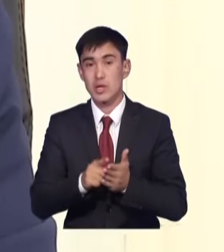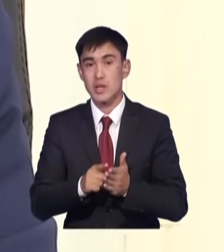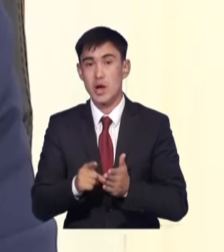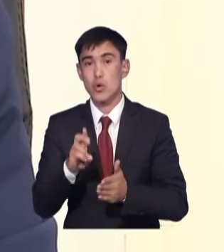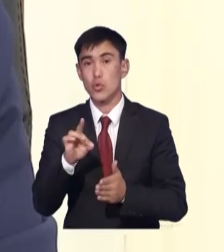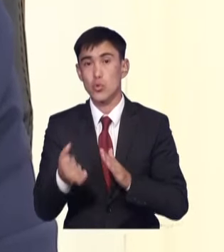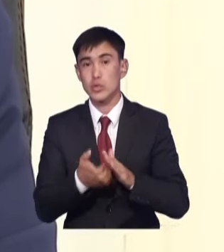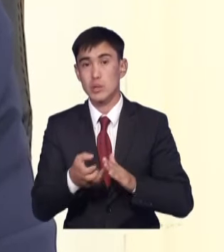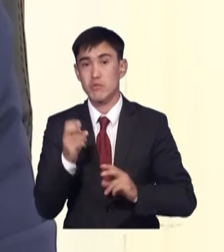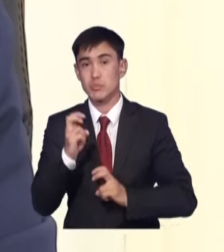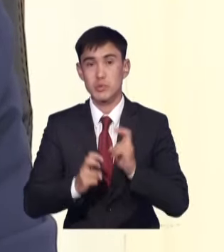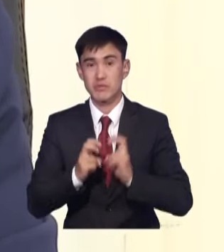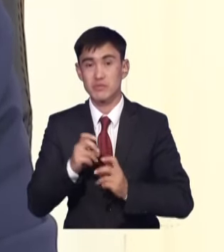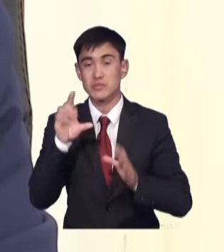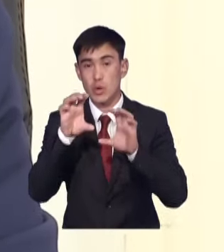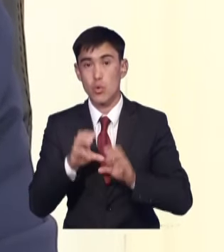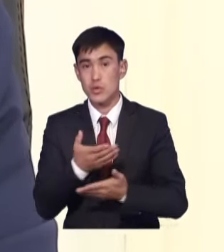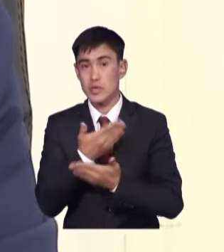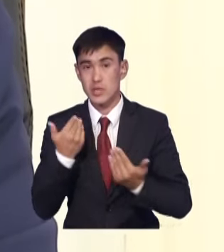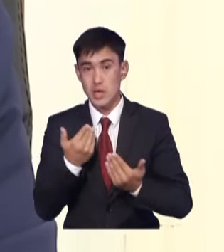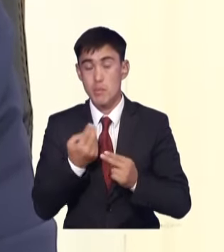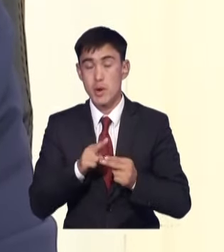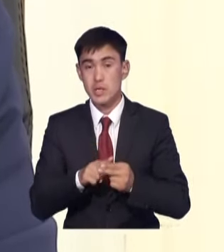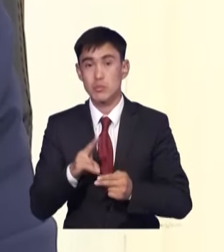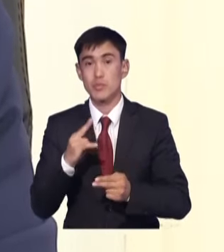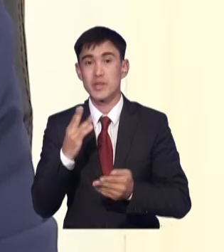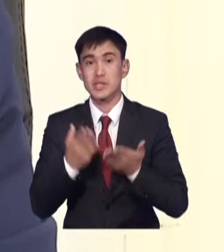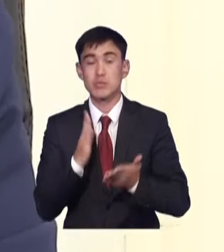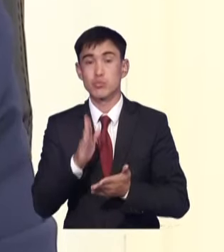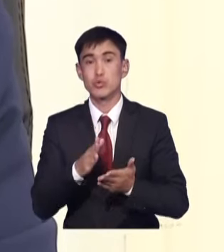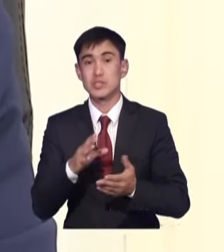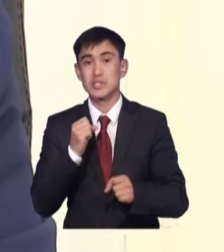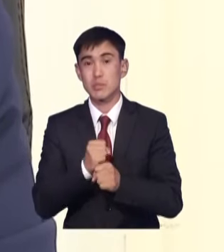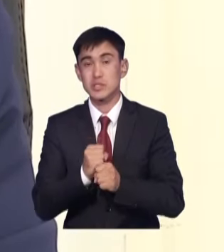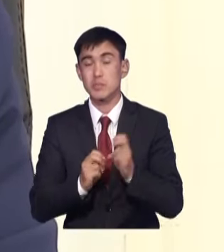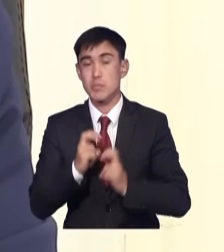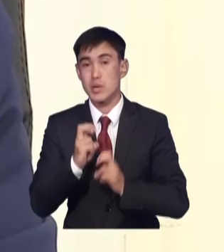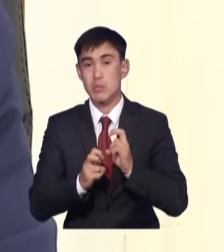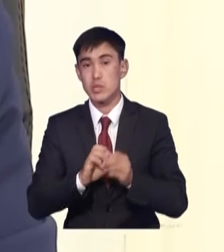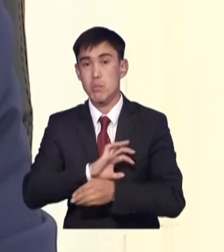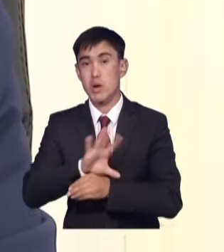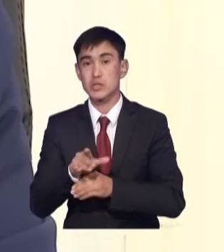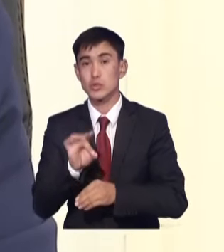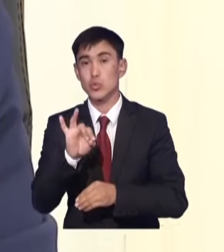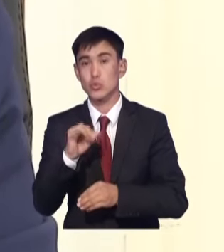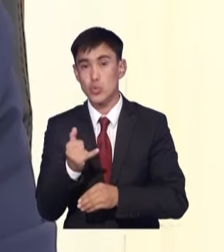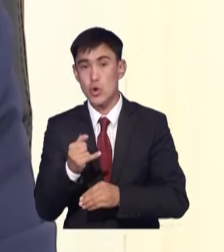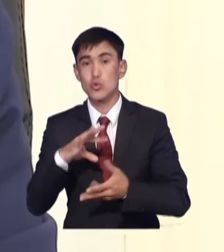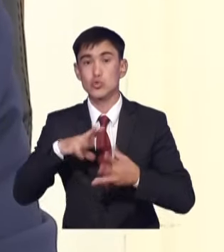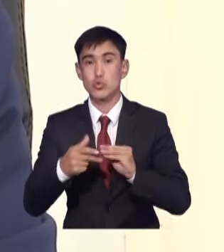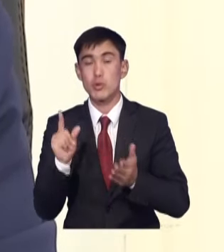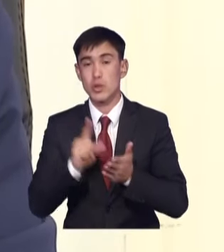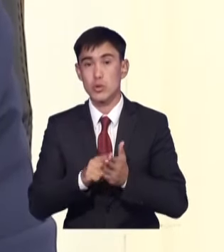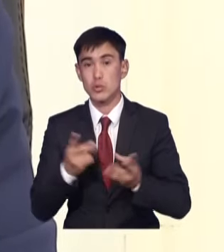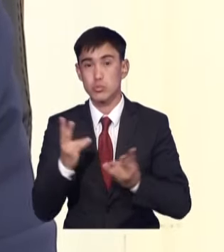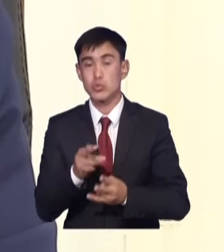Рудо добывающих предприятий в законе не прописано Однако если вы будете заниматься переработкой или обогащать руду то сумму налога